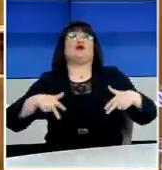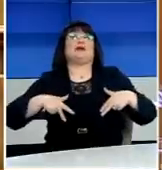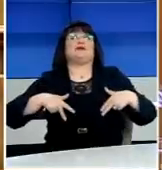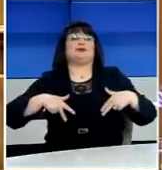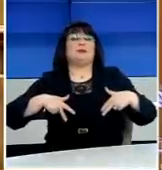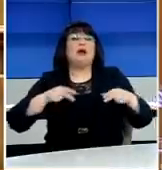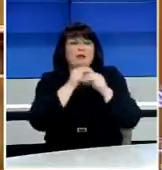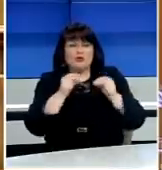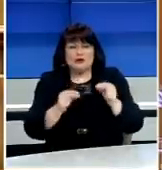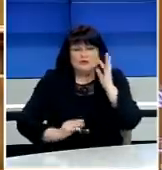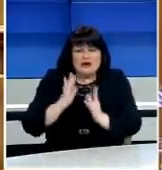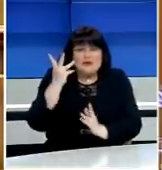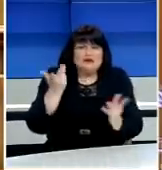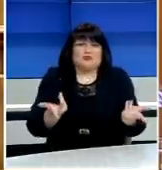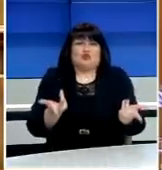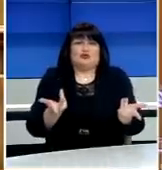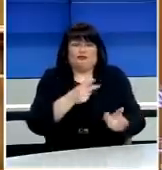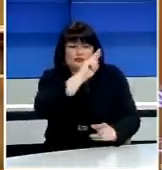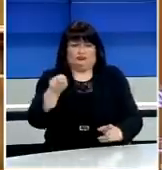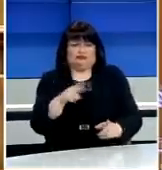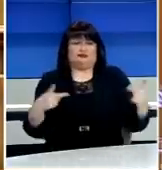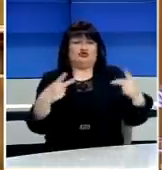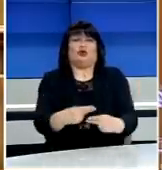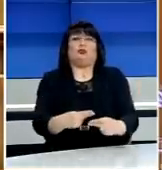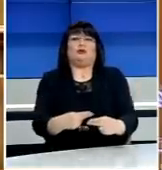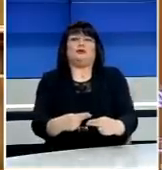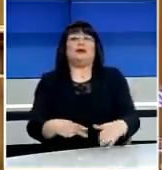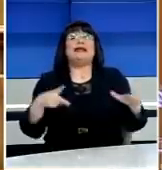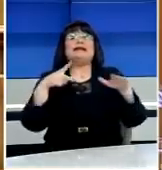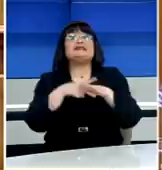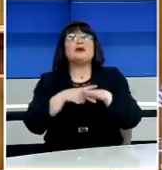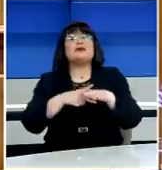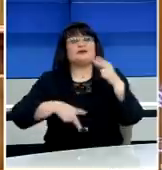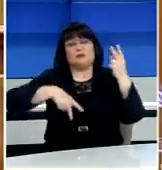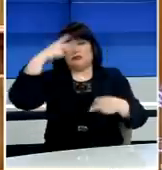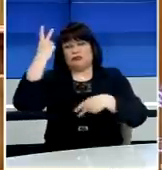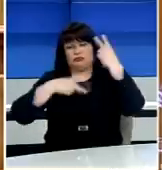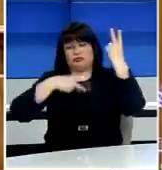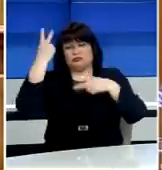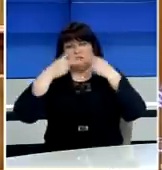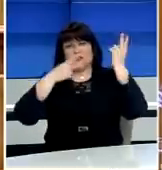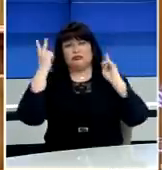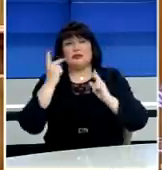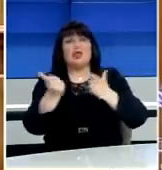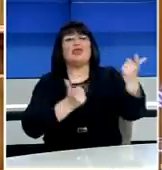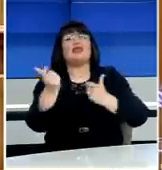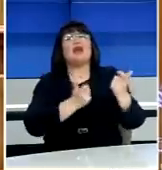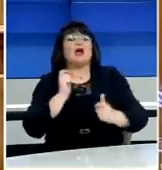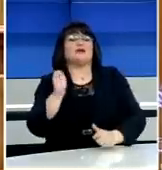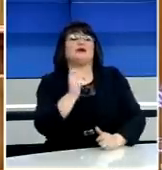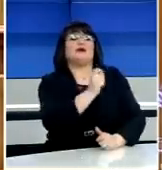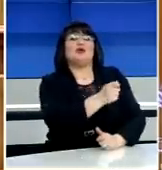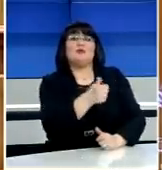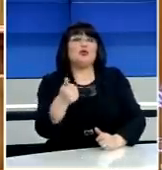ανάπτυξη. Και ταυτόχρονα αφήσατε τις τράπεζες ανεξέλεγκτες. Να δανείζουν μόνος όποιο μπορεί